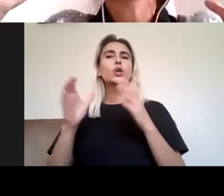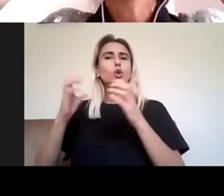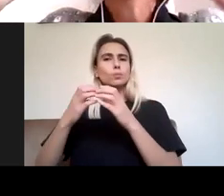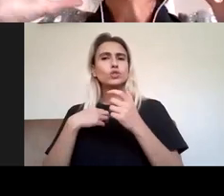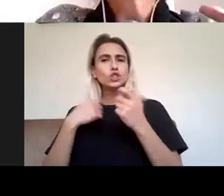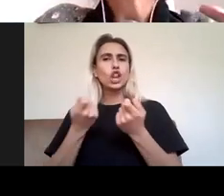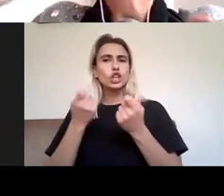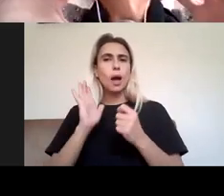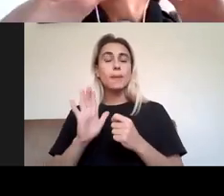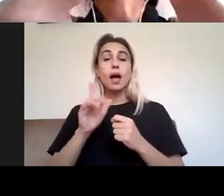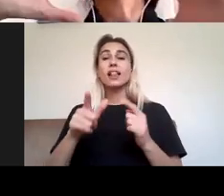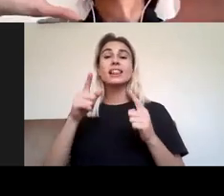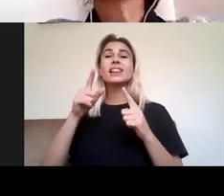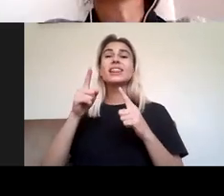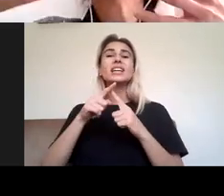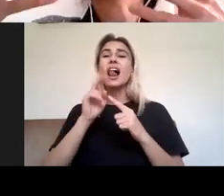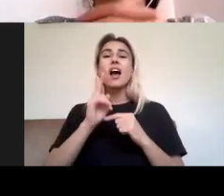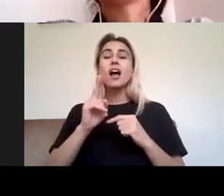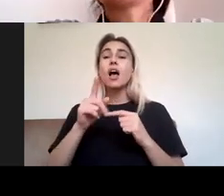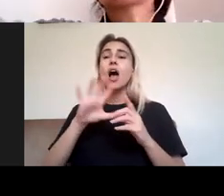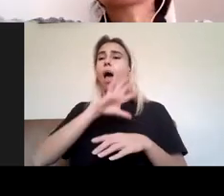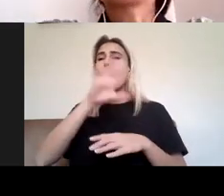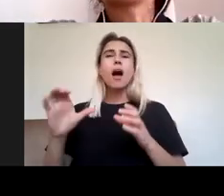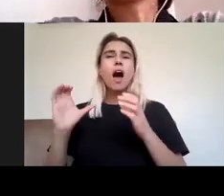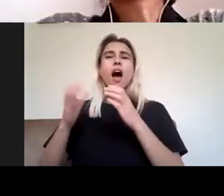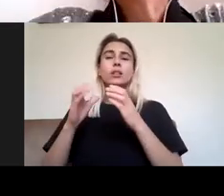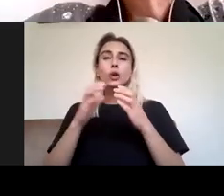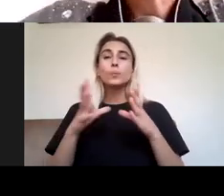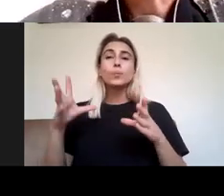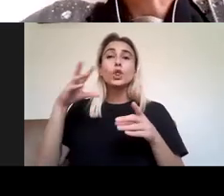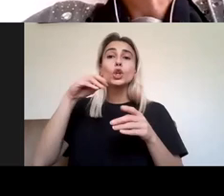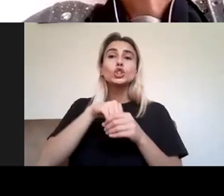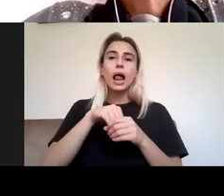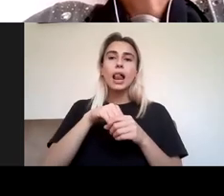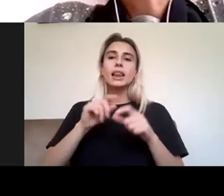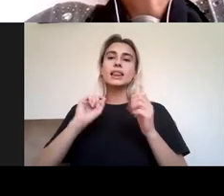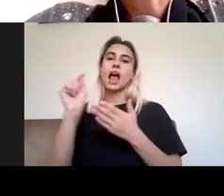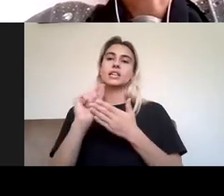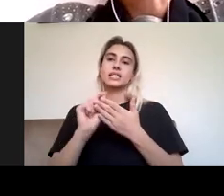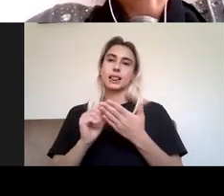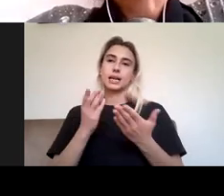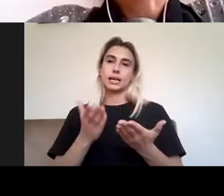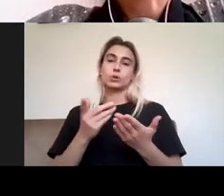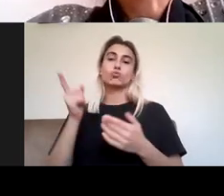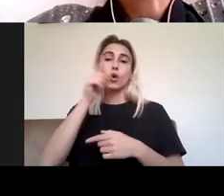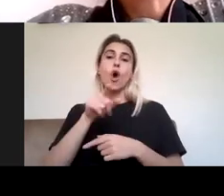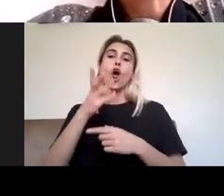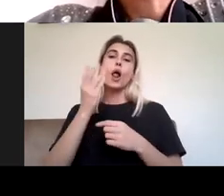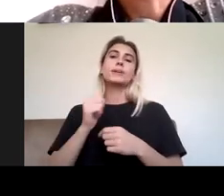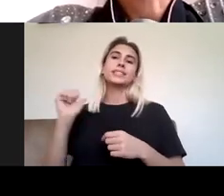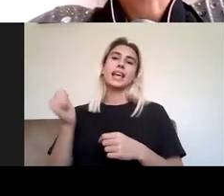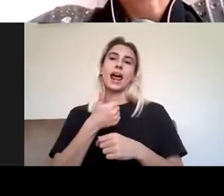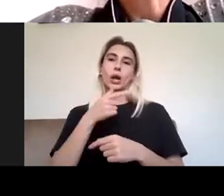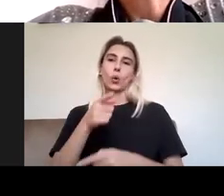sonradan bütün alt grupların aslında bir bütünsel yapısı halinde yazıldı. Çünkü öyle olması gerekiyordu